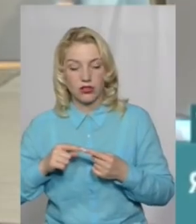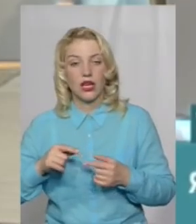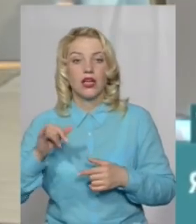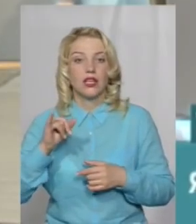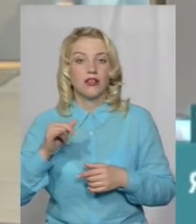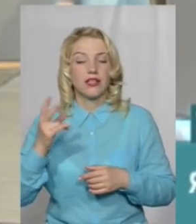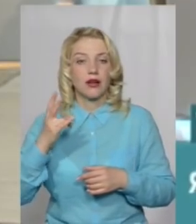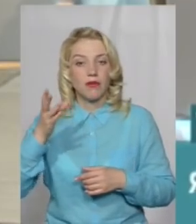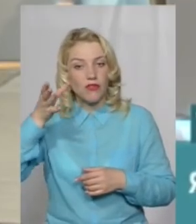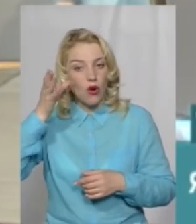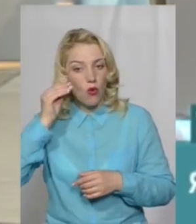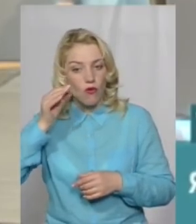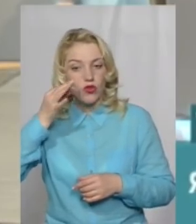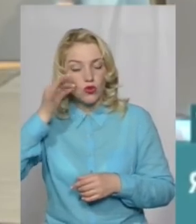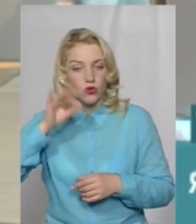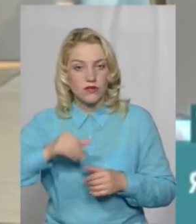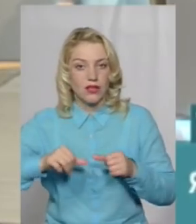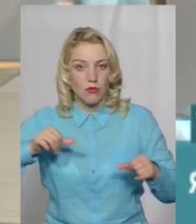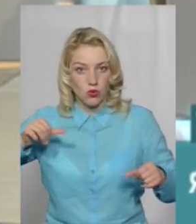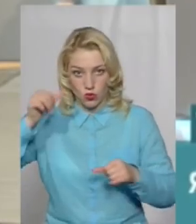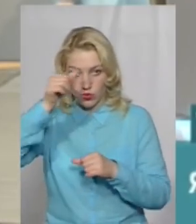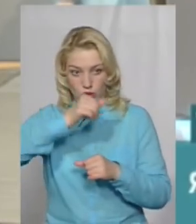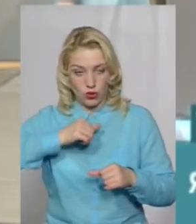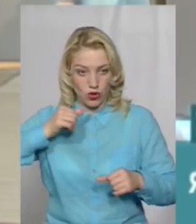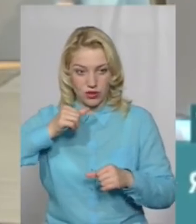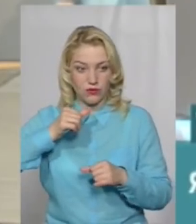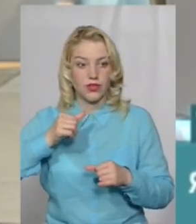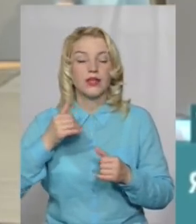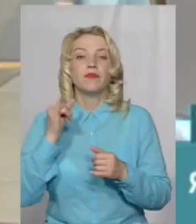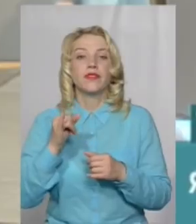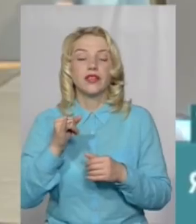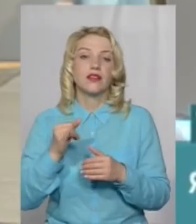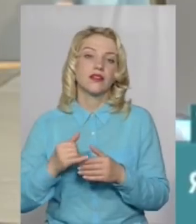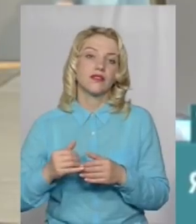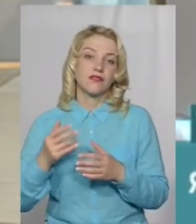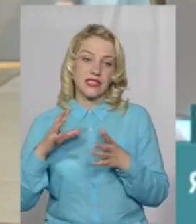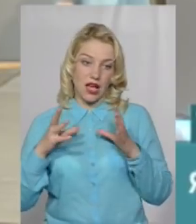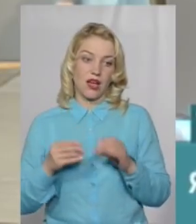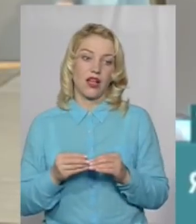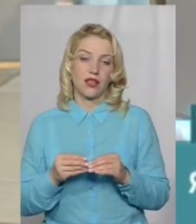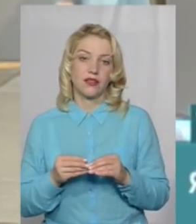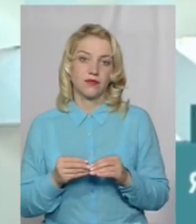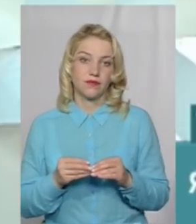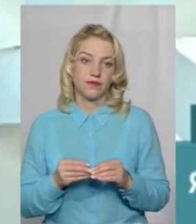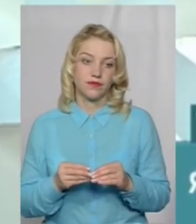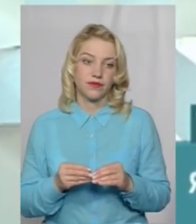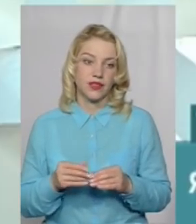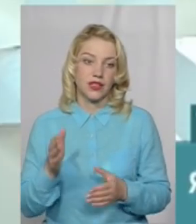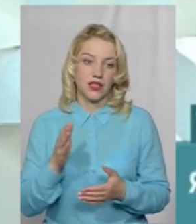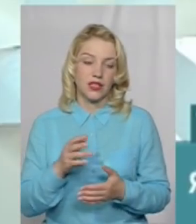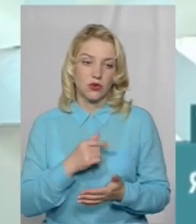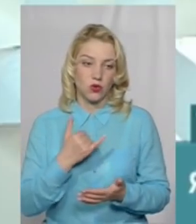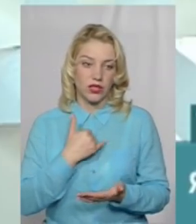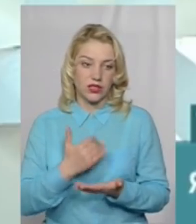за все, враховуючи досвід минулих років. Враховуючи досвід минулих років, і взагалі є у нас